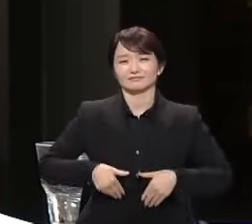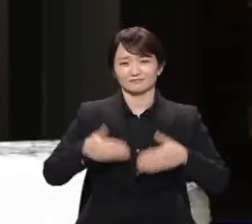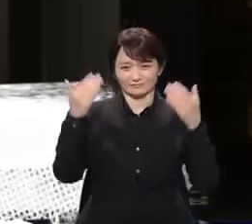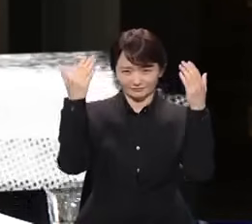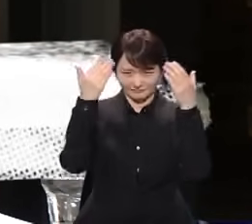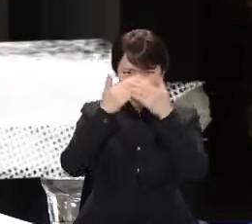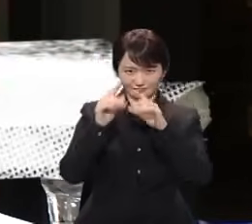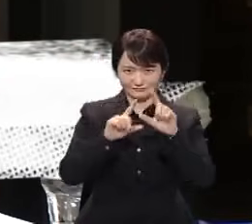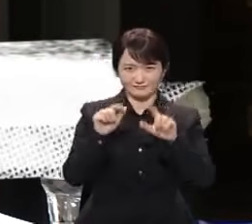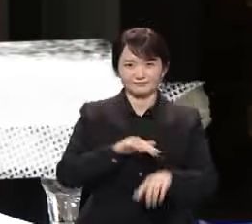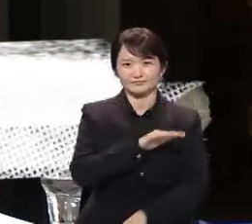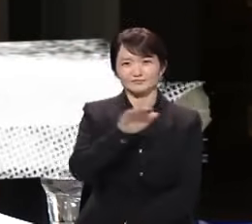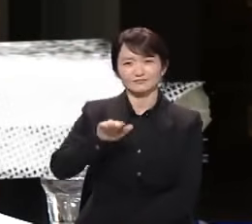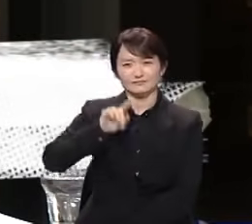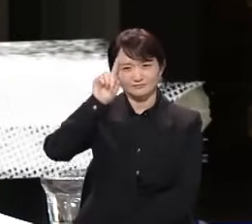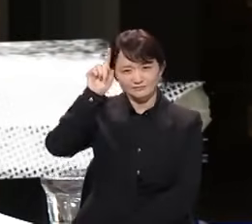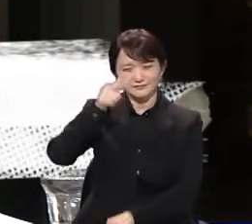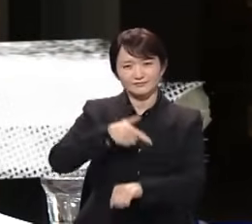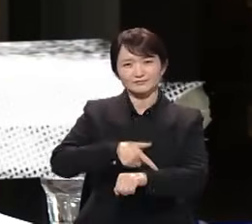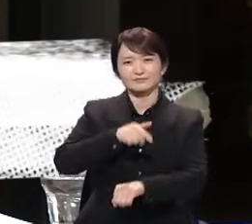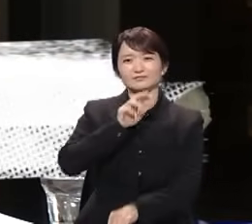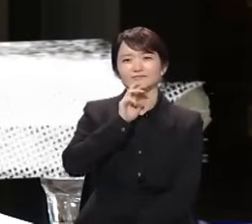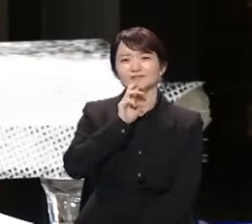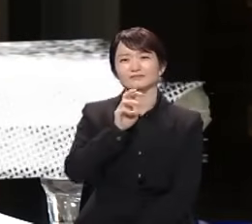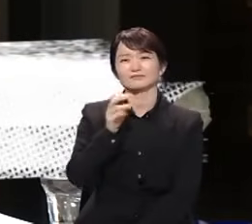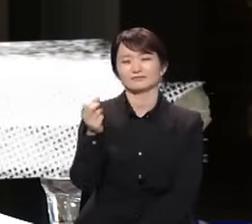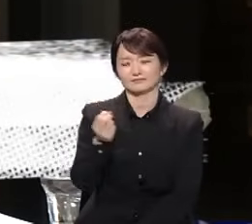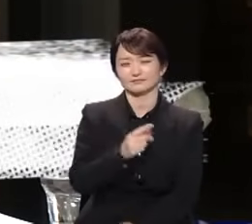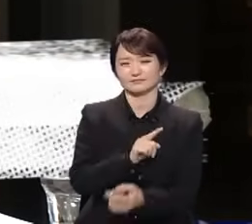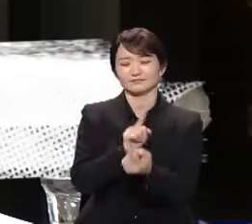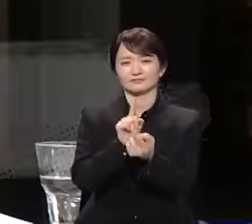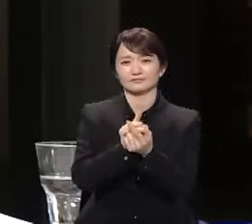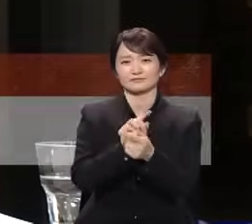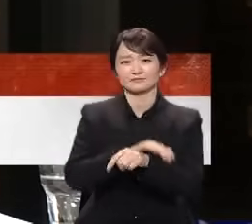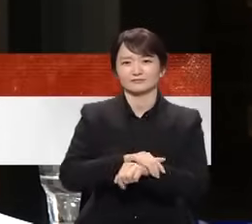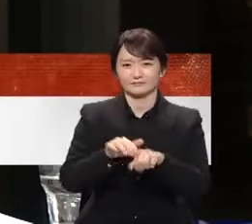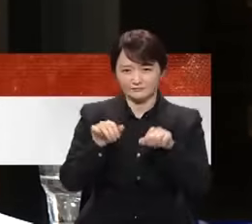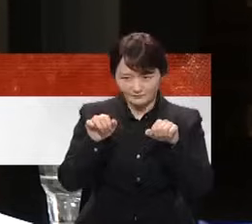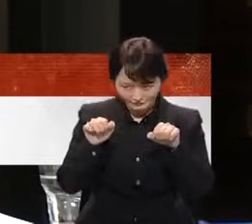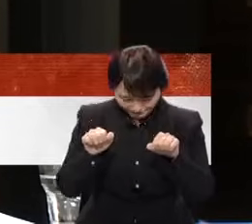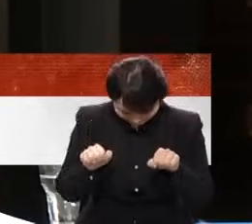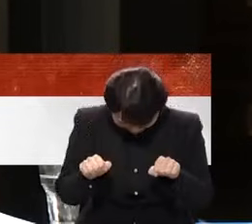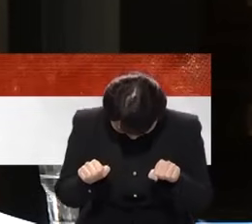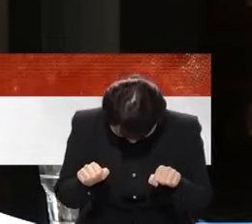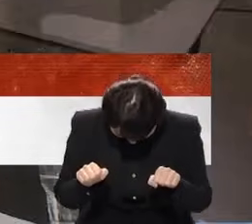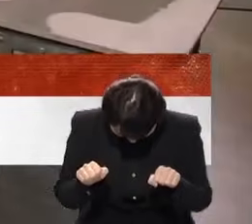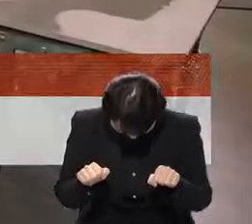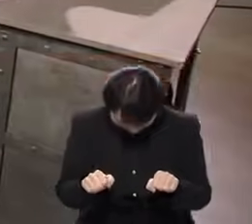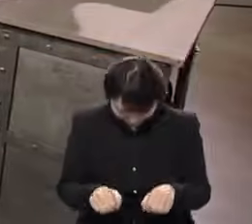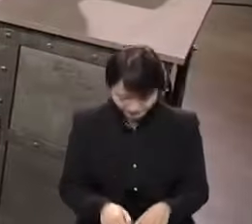밤 보내시고요. 저희는 내일도 별이 6개 반, 4반 6반, 저녁 6시 반에 다시 옵니다. 안녕히 계십시오.